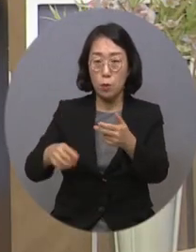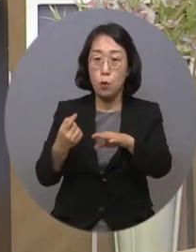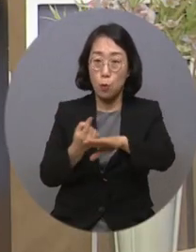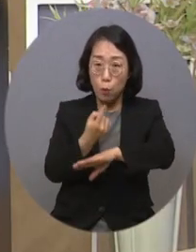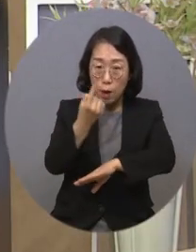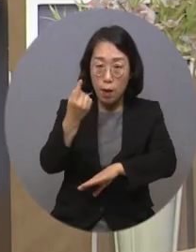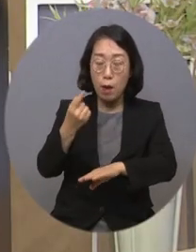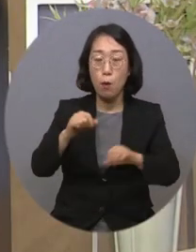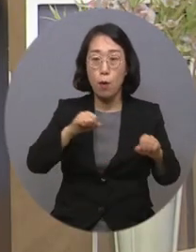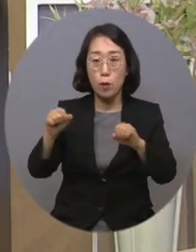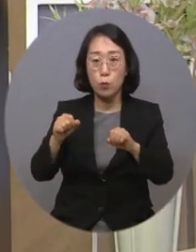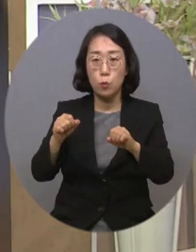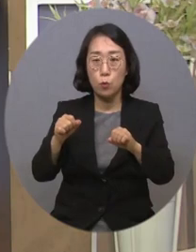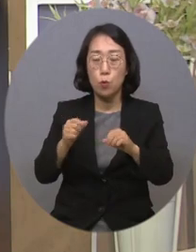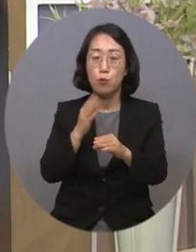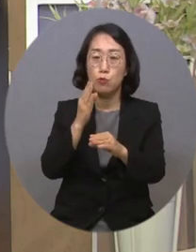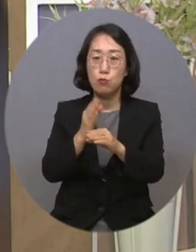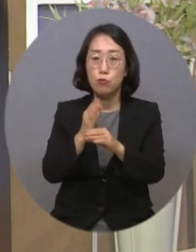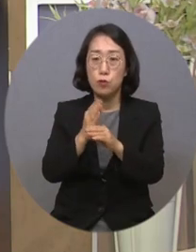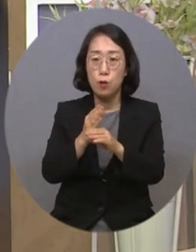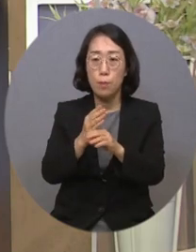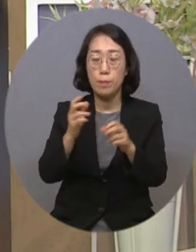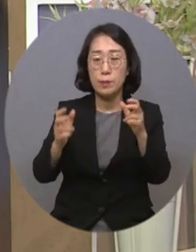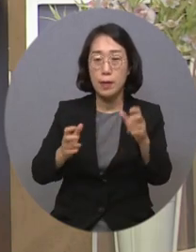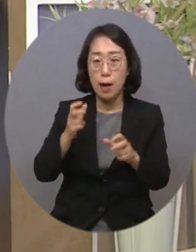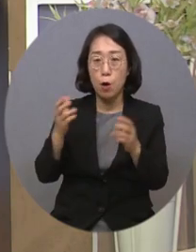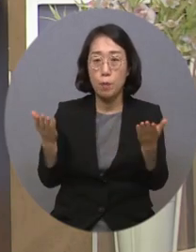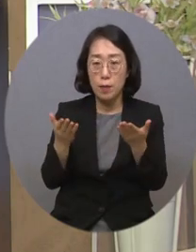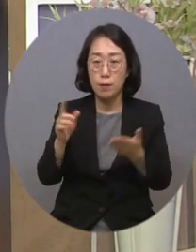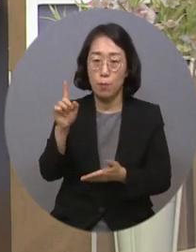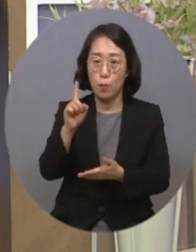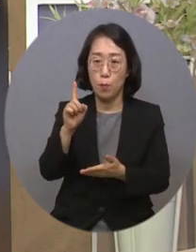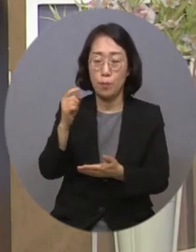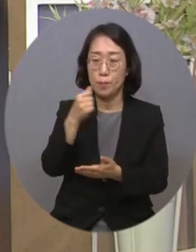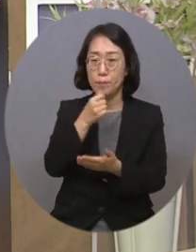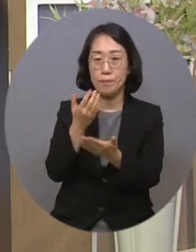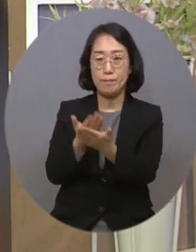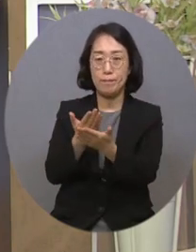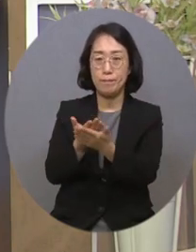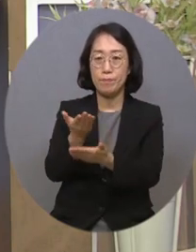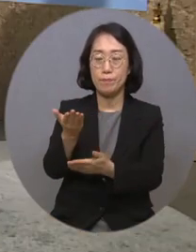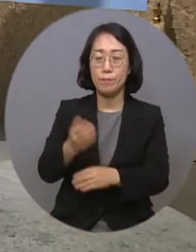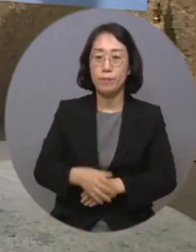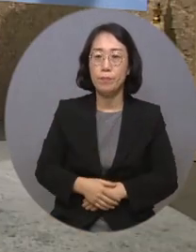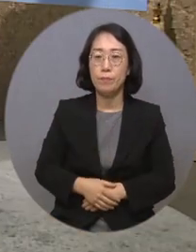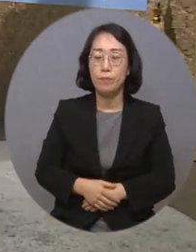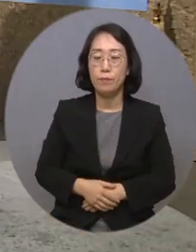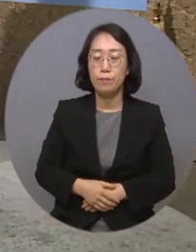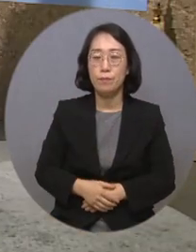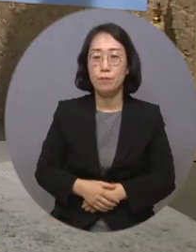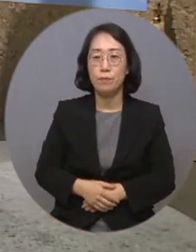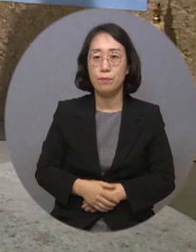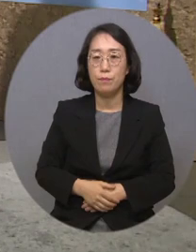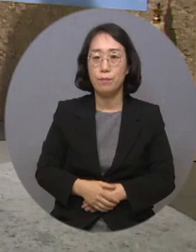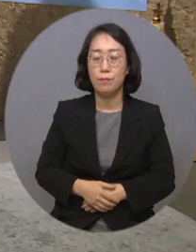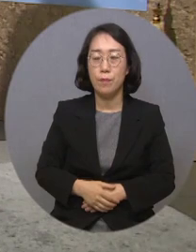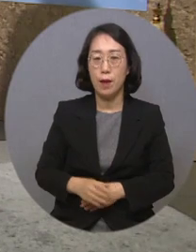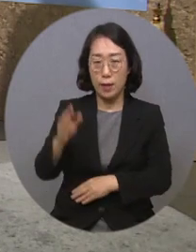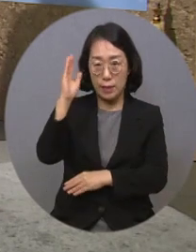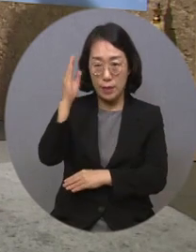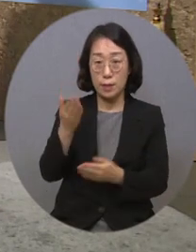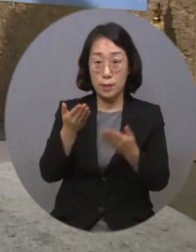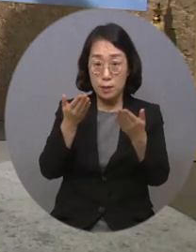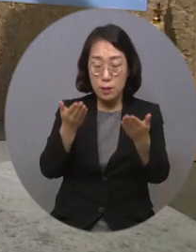외에도 하고 계시는 좀 중점 사업에 대해서도 소개 부탁드리겠습니다. 아까 그 말씀드린